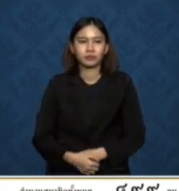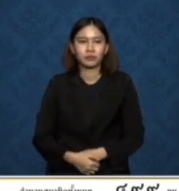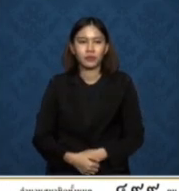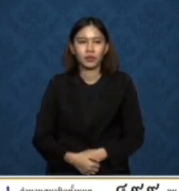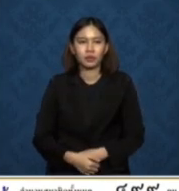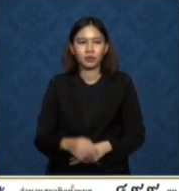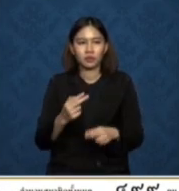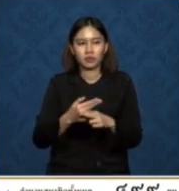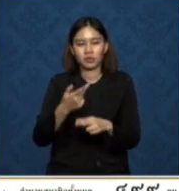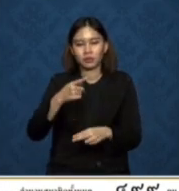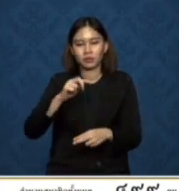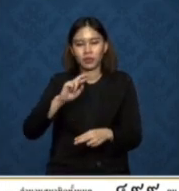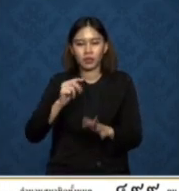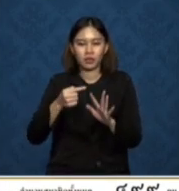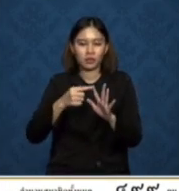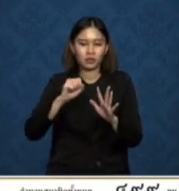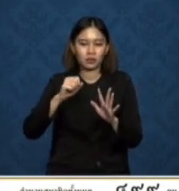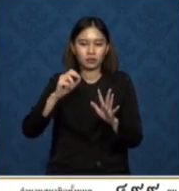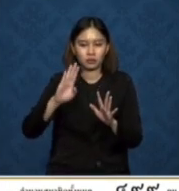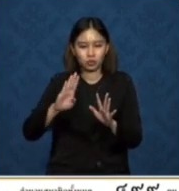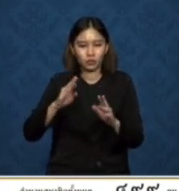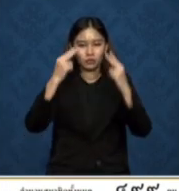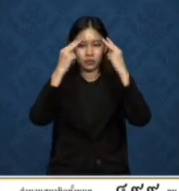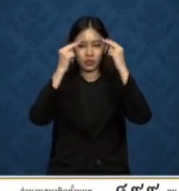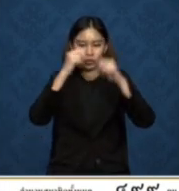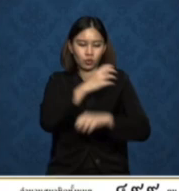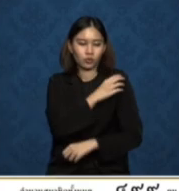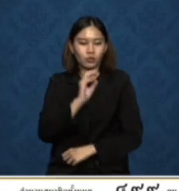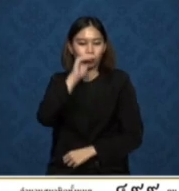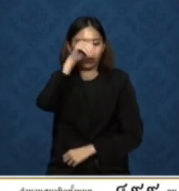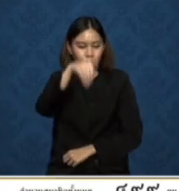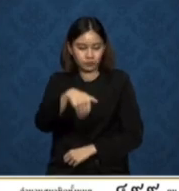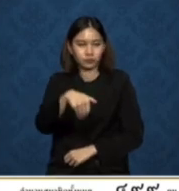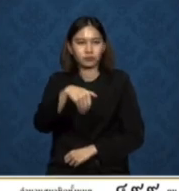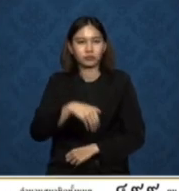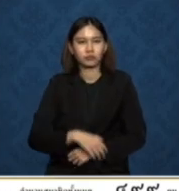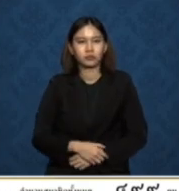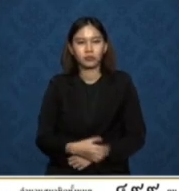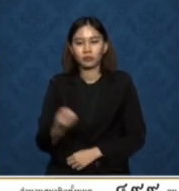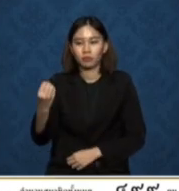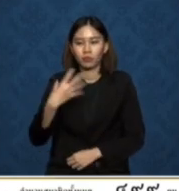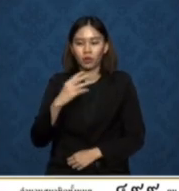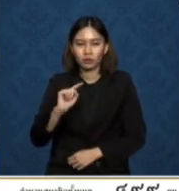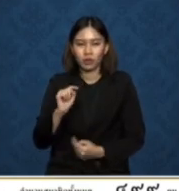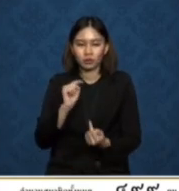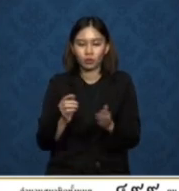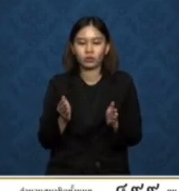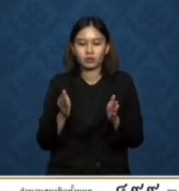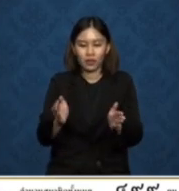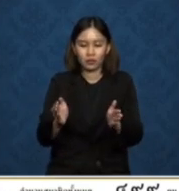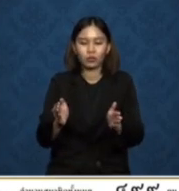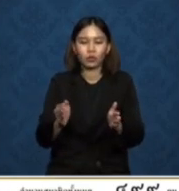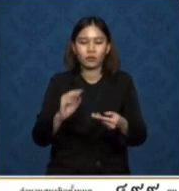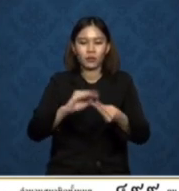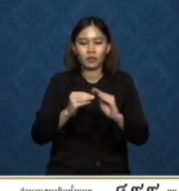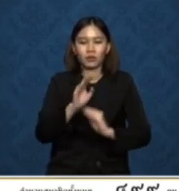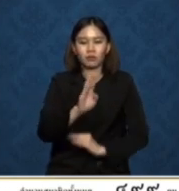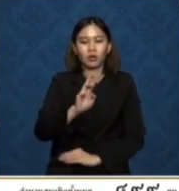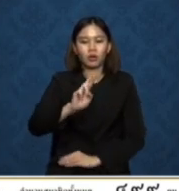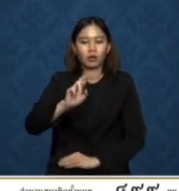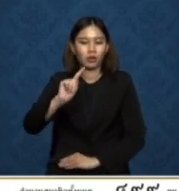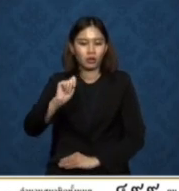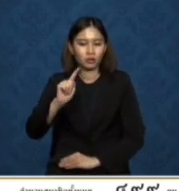ประสบบวรและตะหน้ากุล ในยกเทศมนตีตำบหน้องเต็งว่าทางหวงท้องถินใหม่เลข บร.ถ.